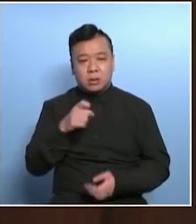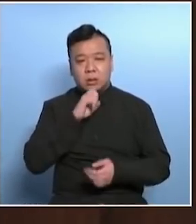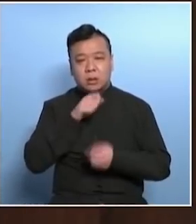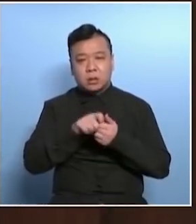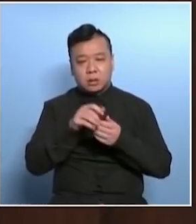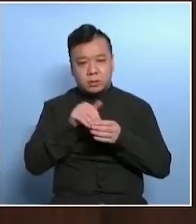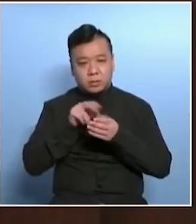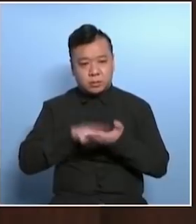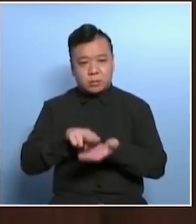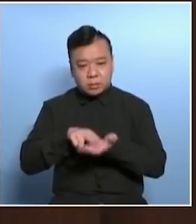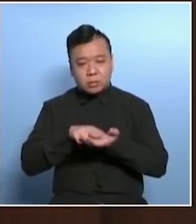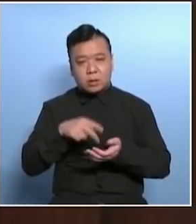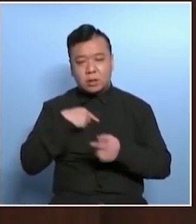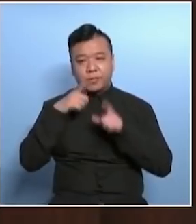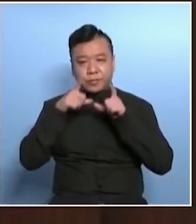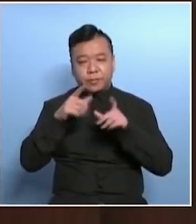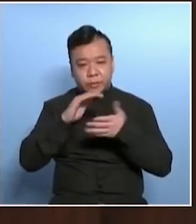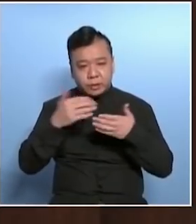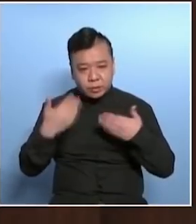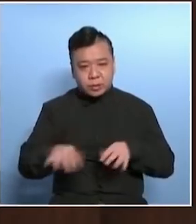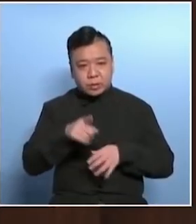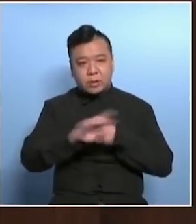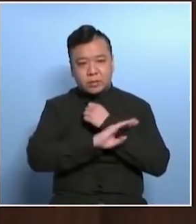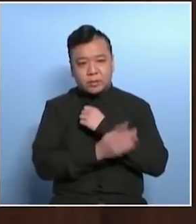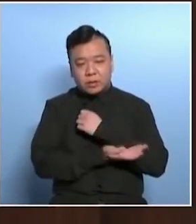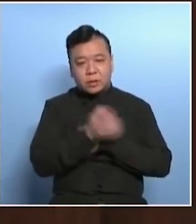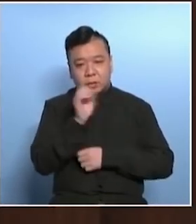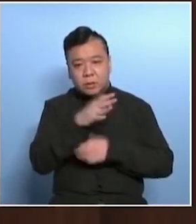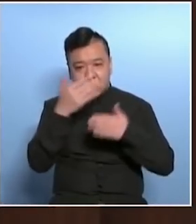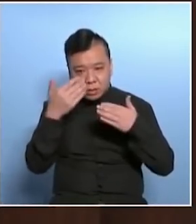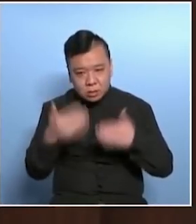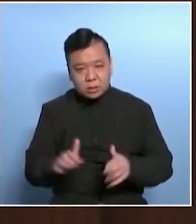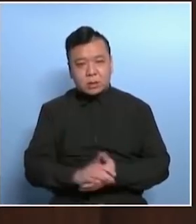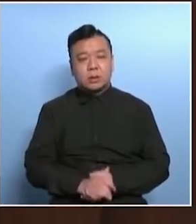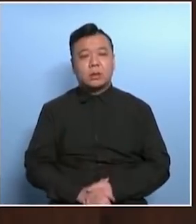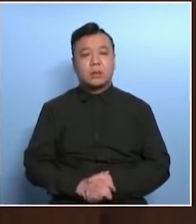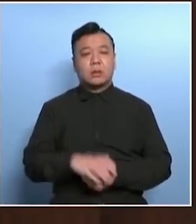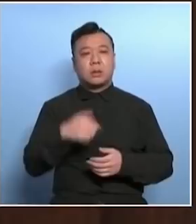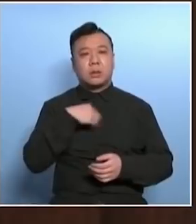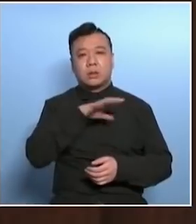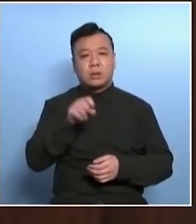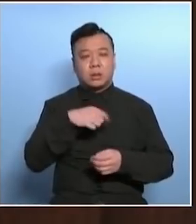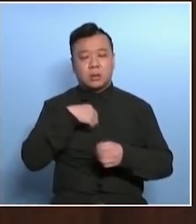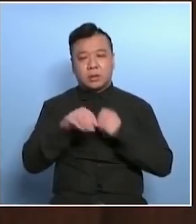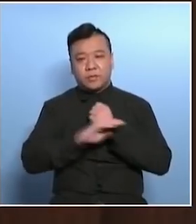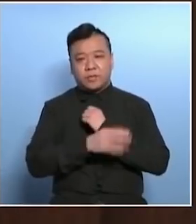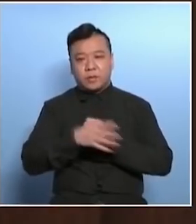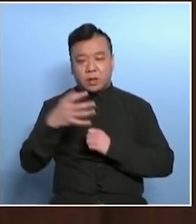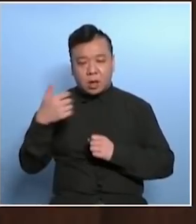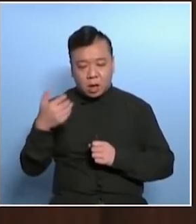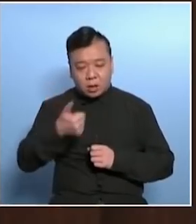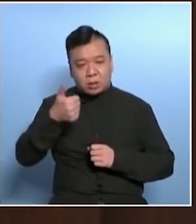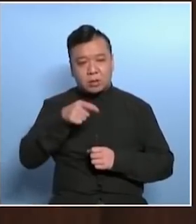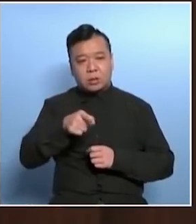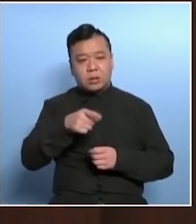各位委員寫了這麼多信給我，我已經答覆了，也都徵詢了法律意見，就是我完全合法行使根據議